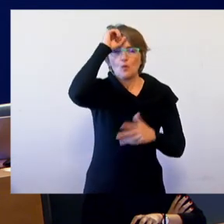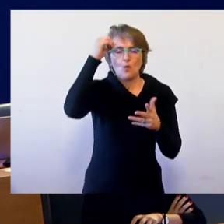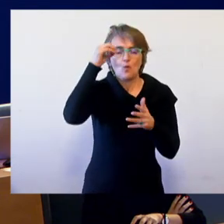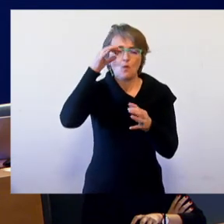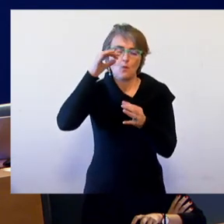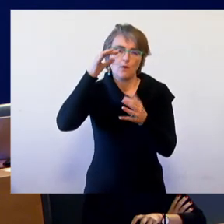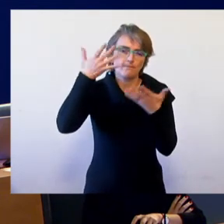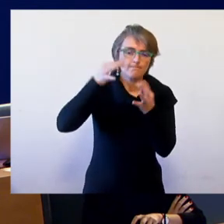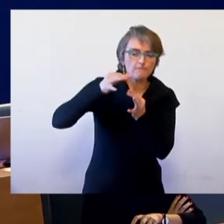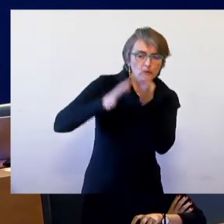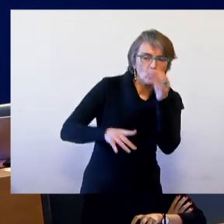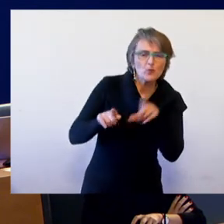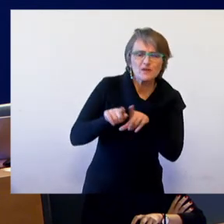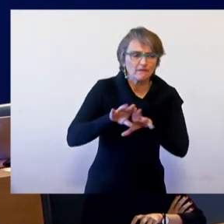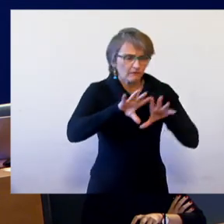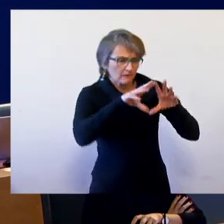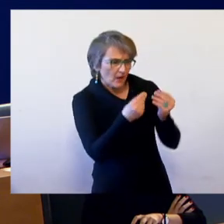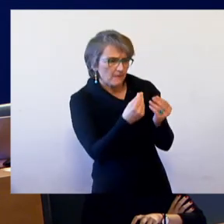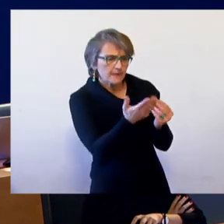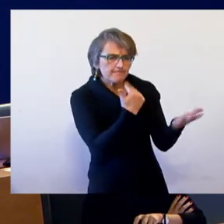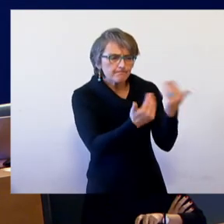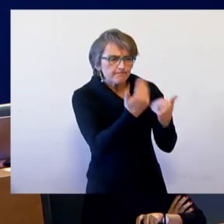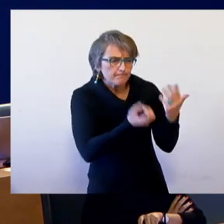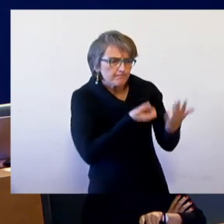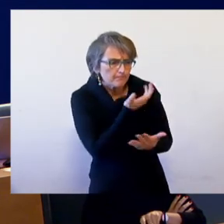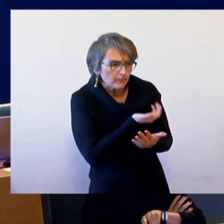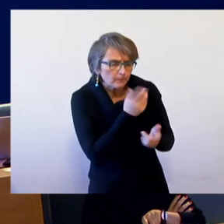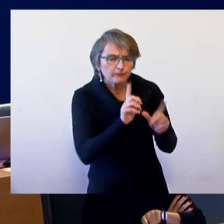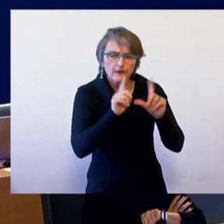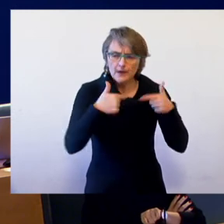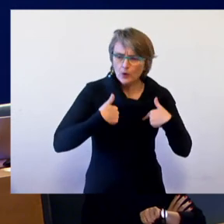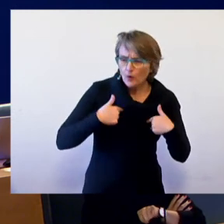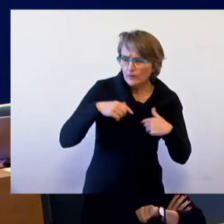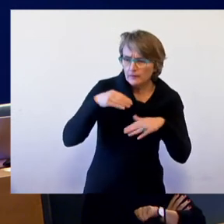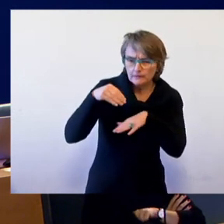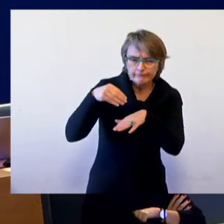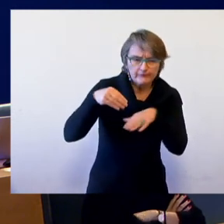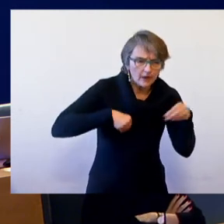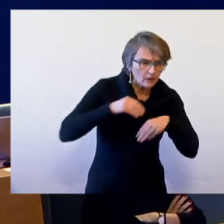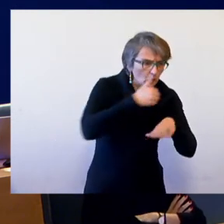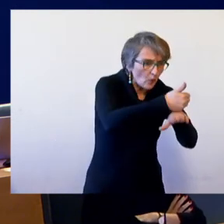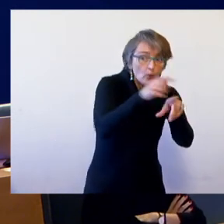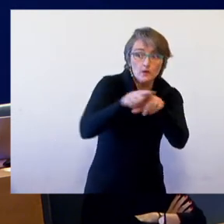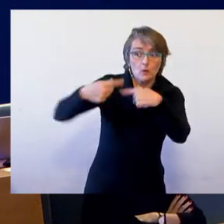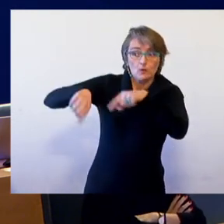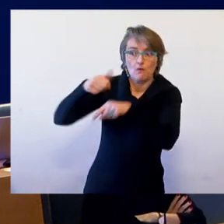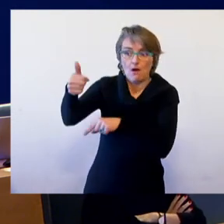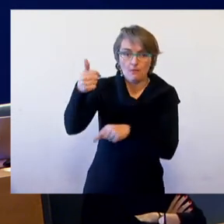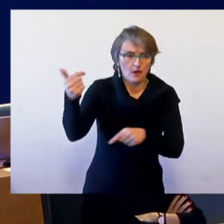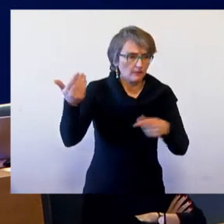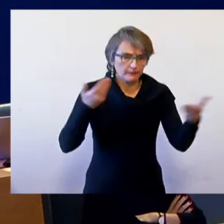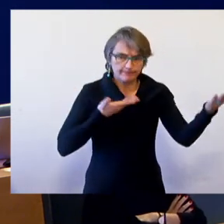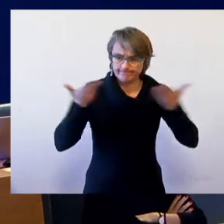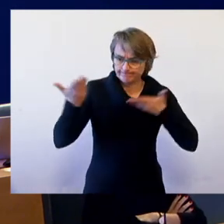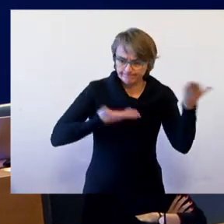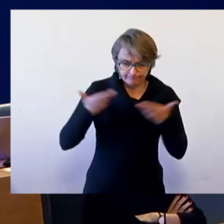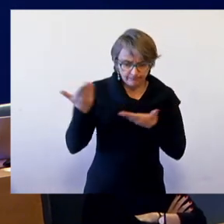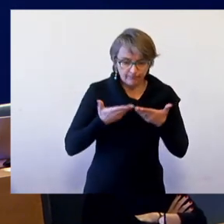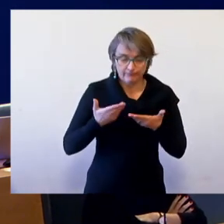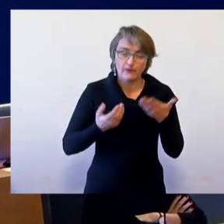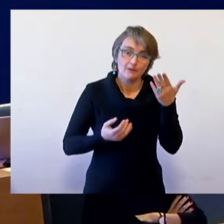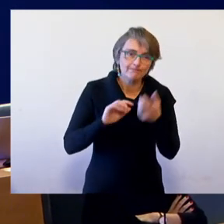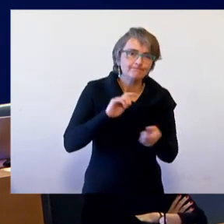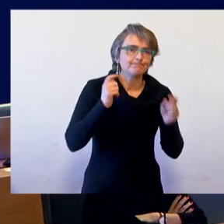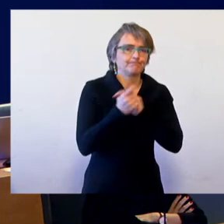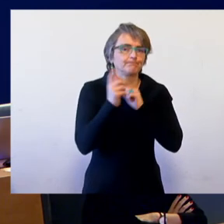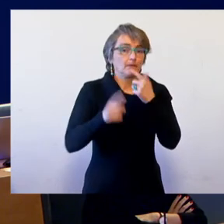actuel et des remontées des familles et des directions d'école et de la commission elle-même. Les nouveaux ajustements ont pour